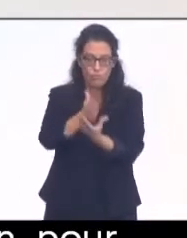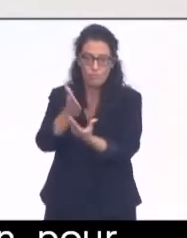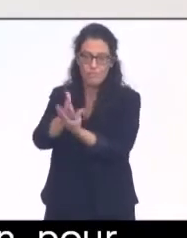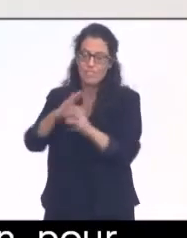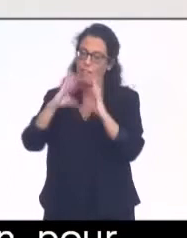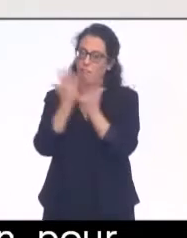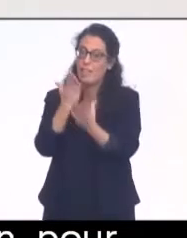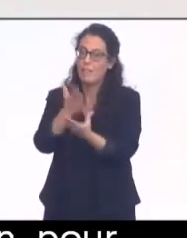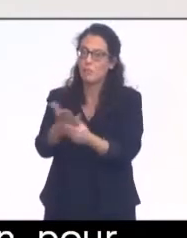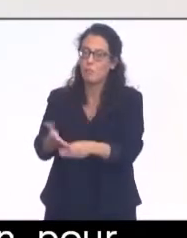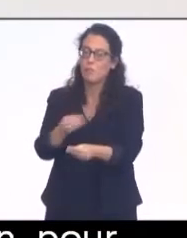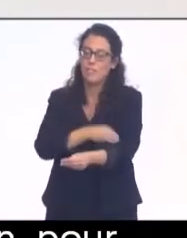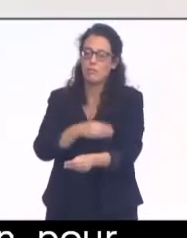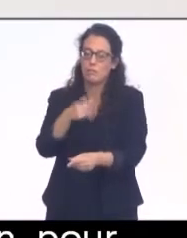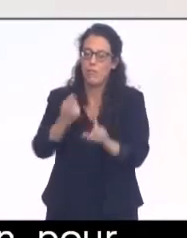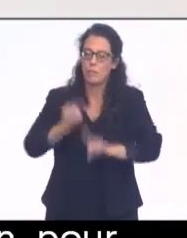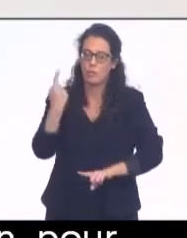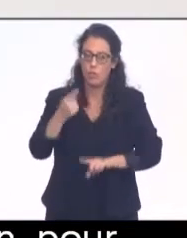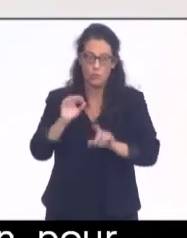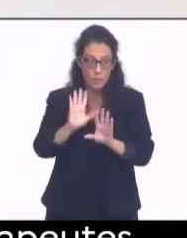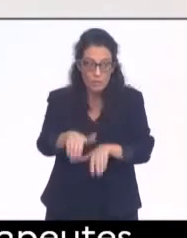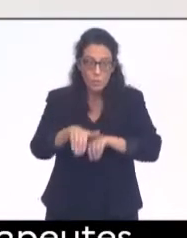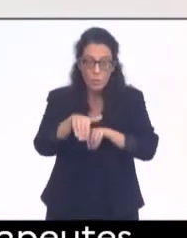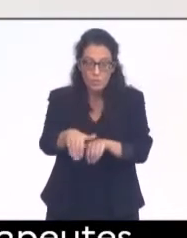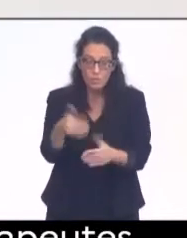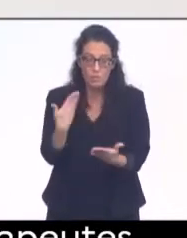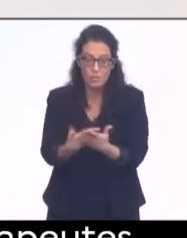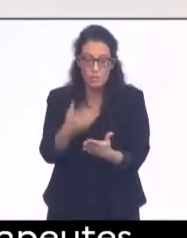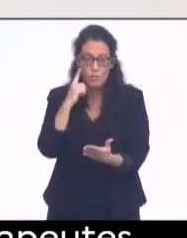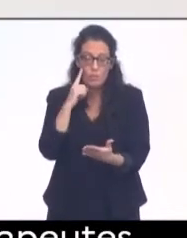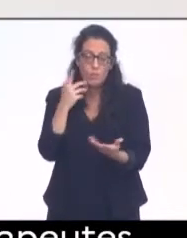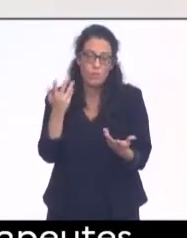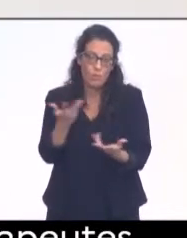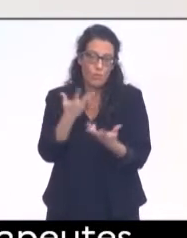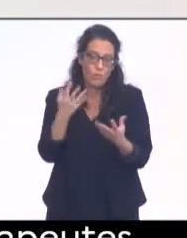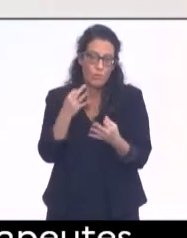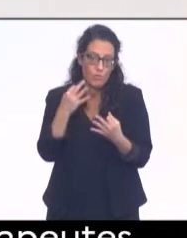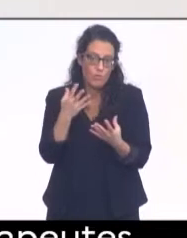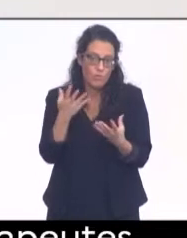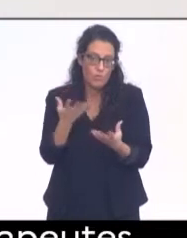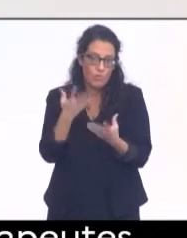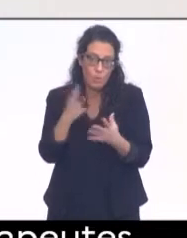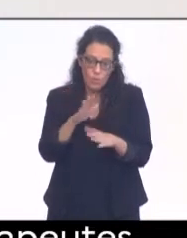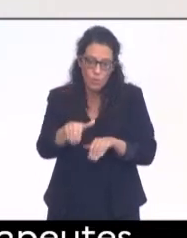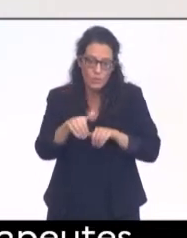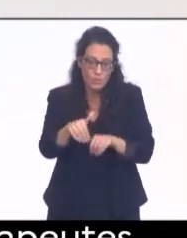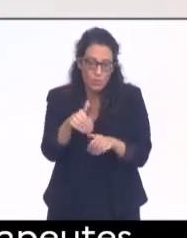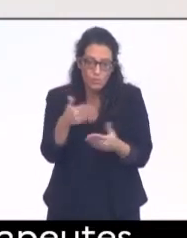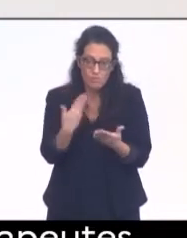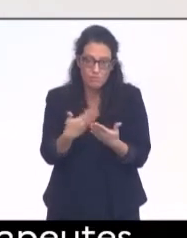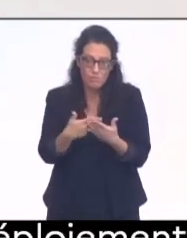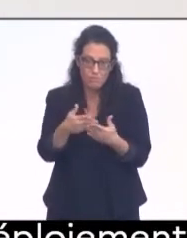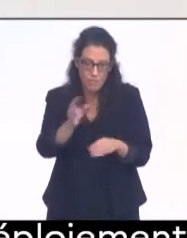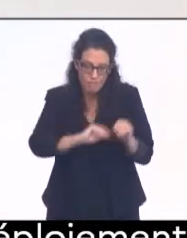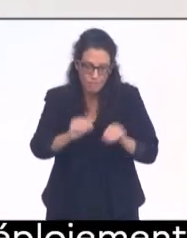le déploiement pour arriver, je veux dire, à pouvoir être au plus près de cette intervention précoce, si importante pour